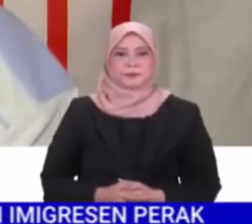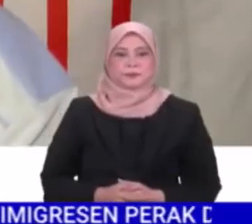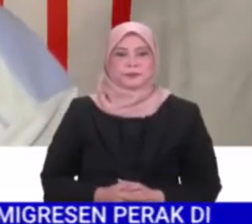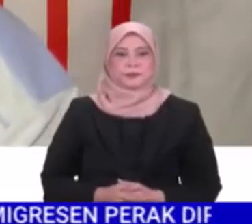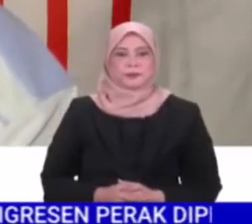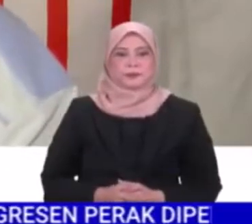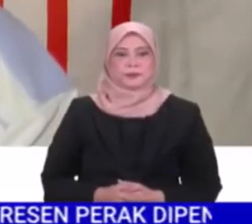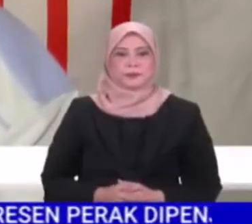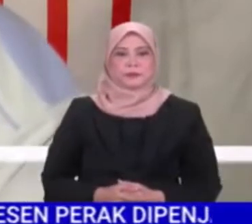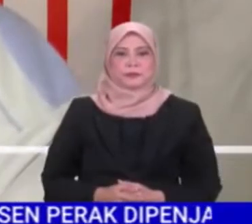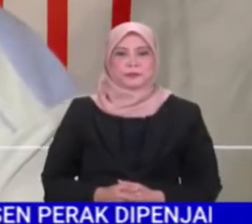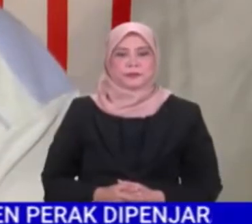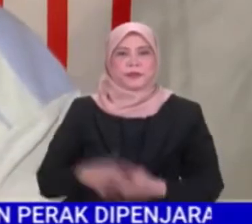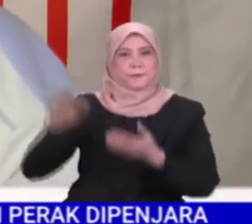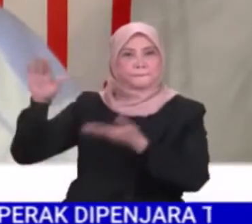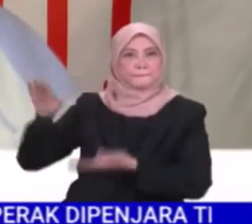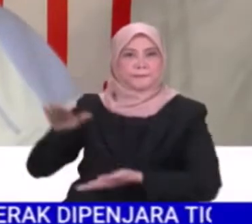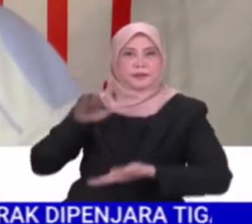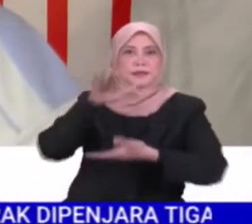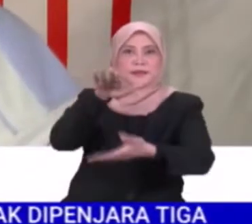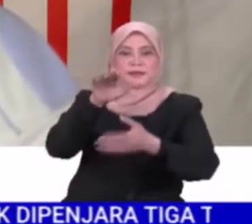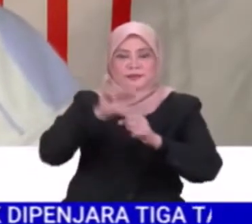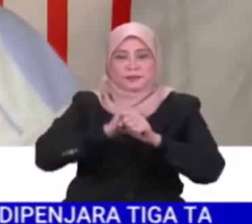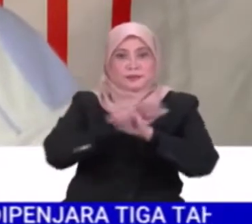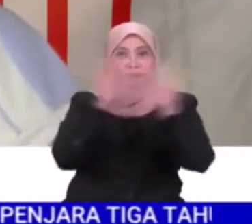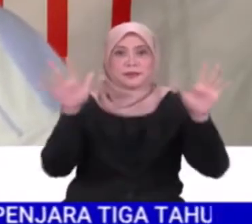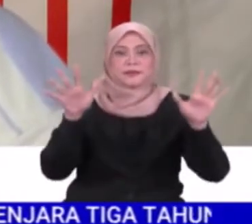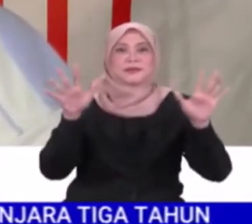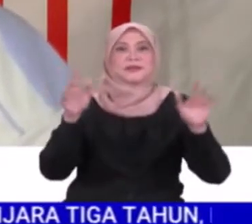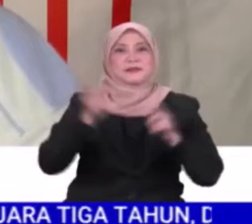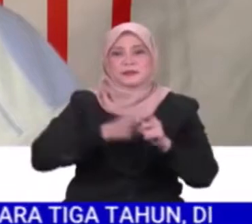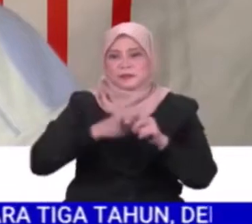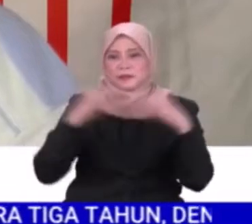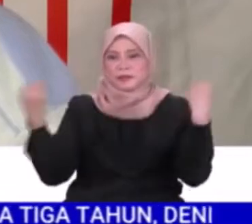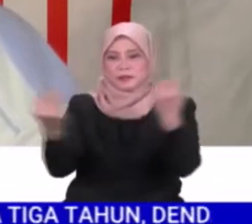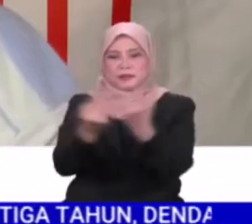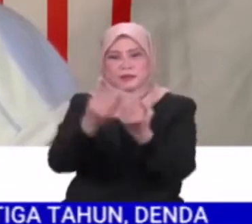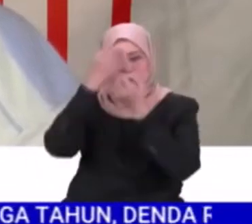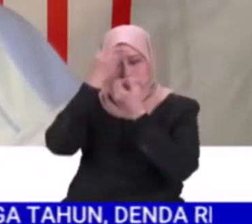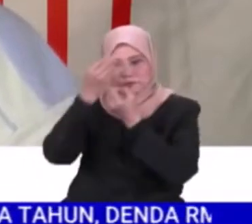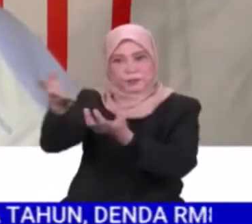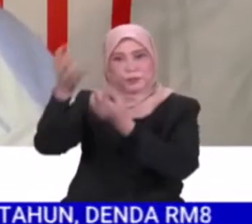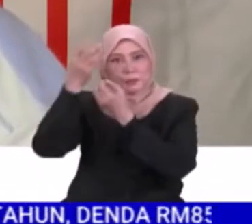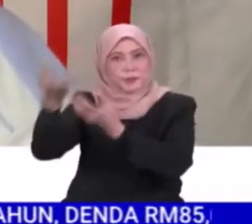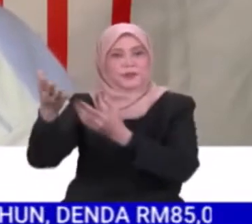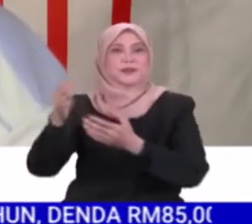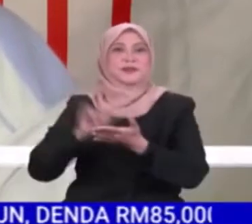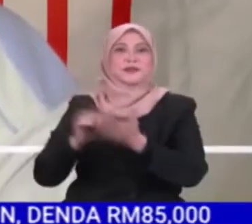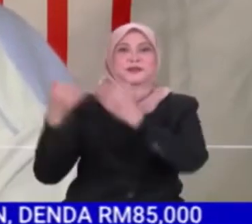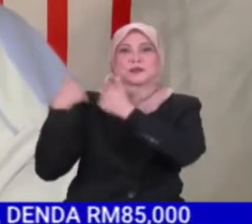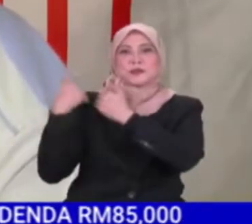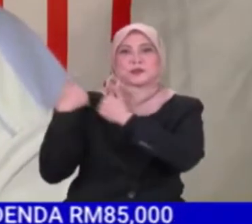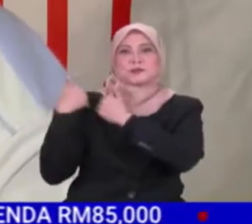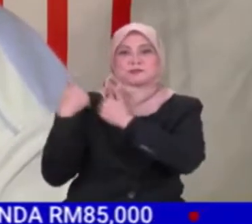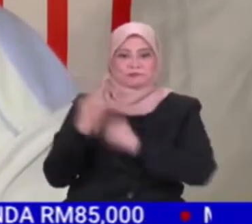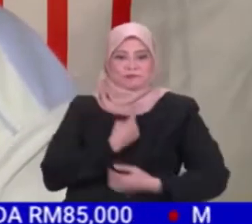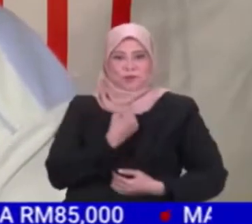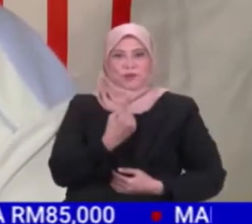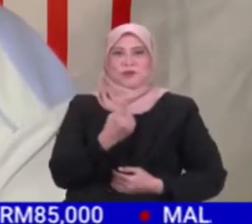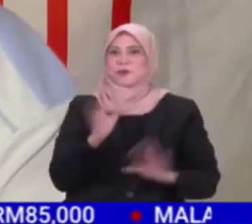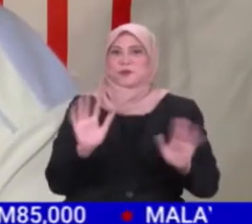Satu mesej yang clear, yang jelas kepada setiap masyarakat, setiap komuniti bahawa ini peranan bukan kita